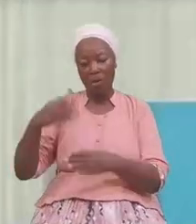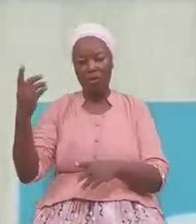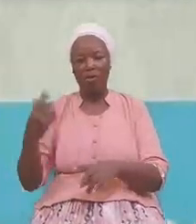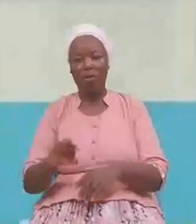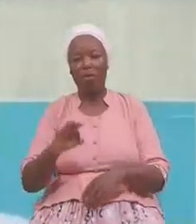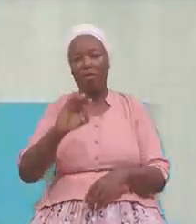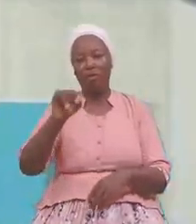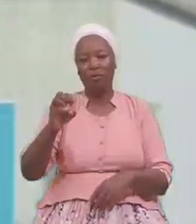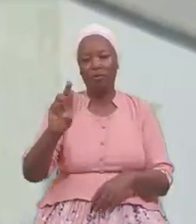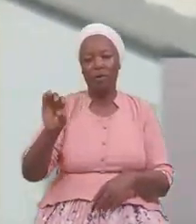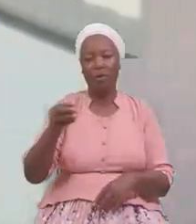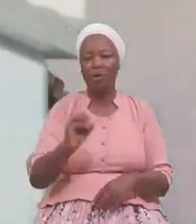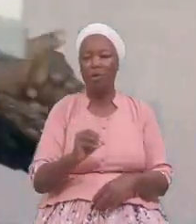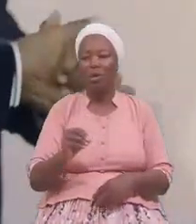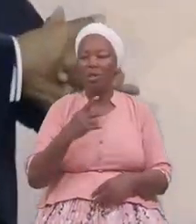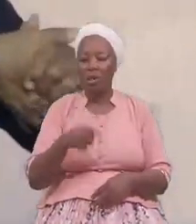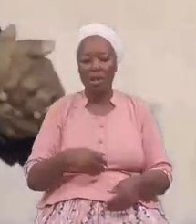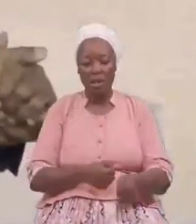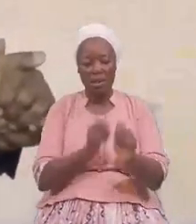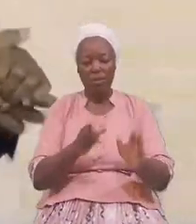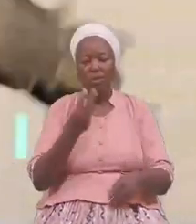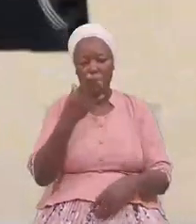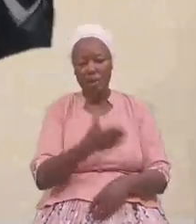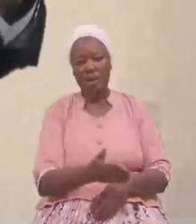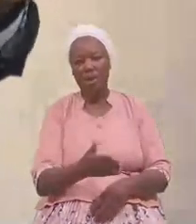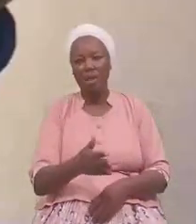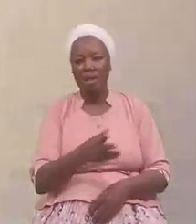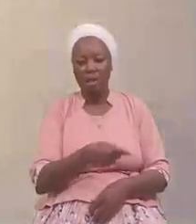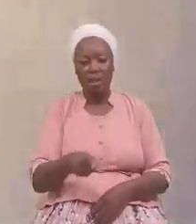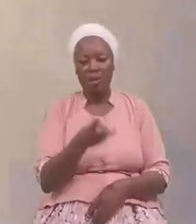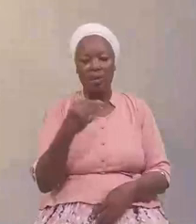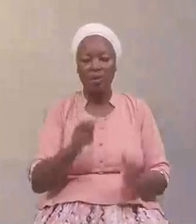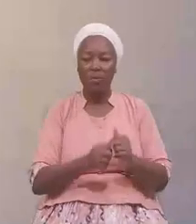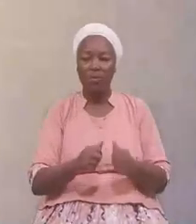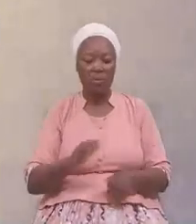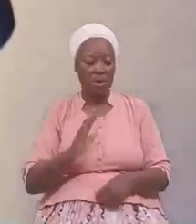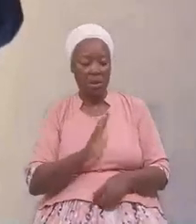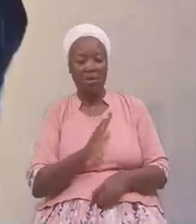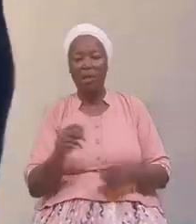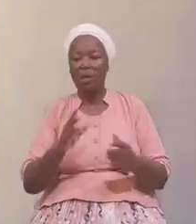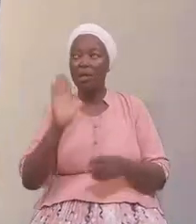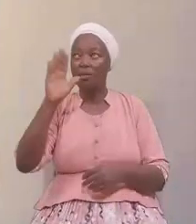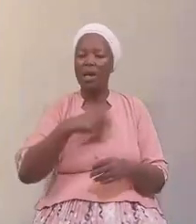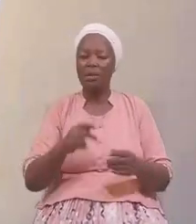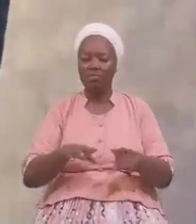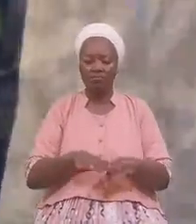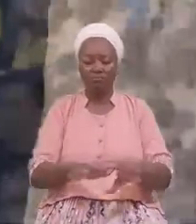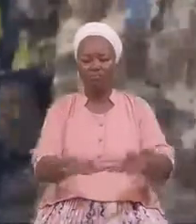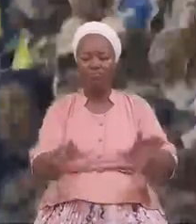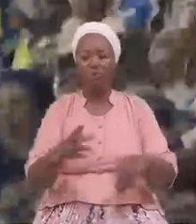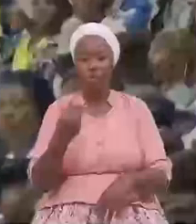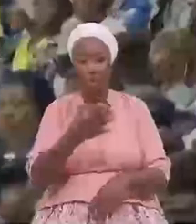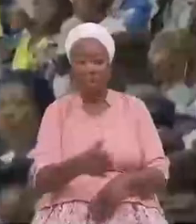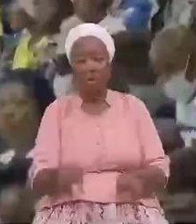les disciples étaient là, ils étaient avec lui, et la foule était aussi là. Il